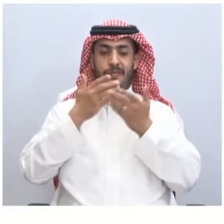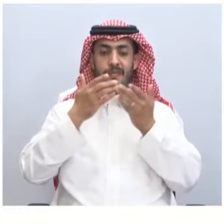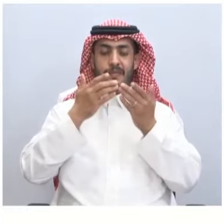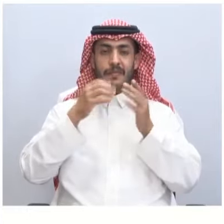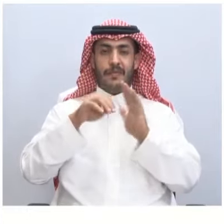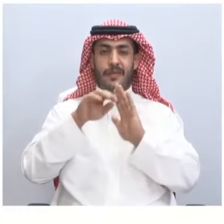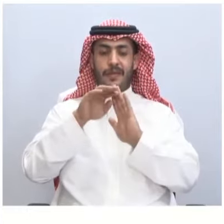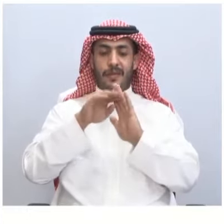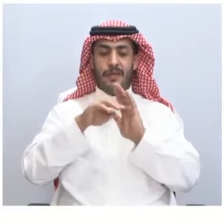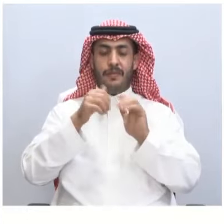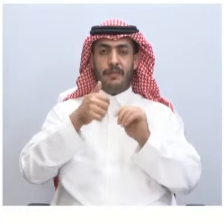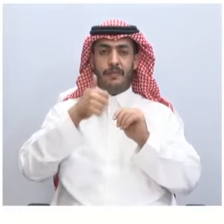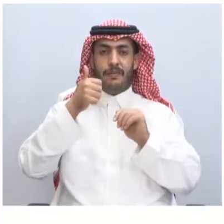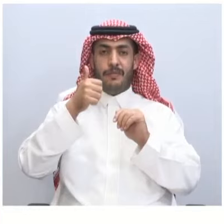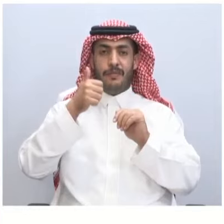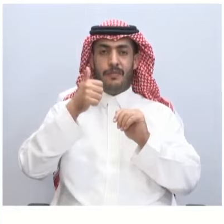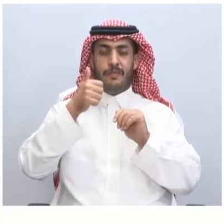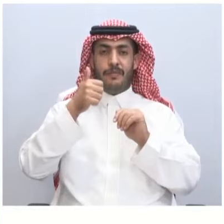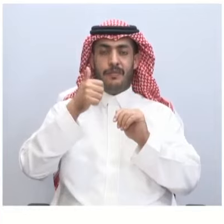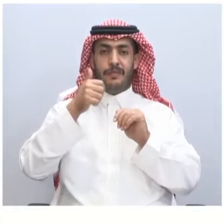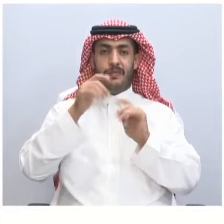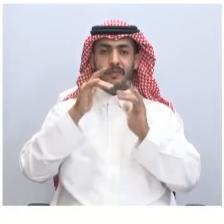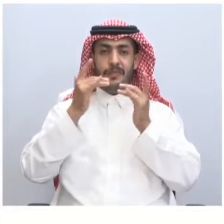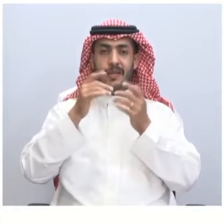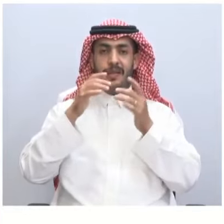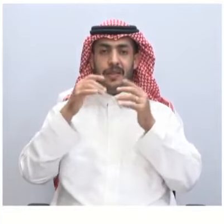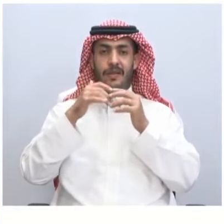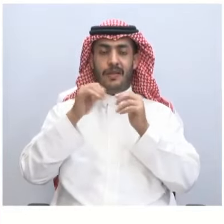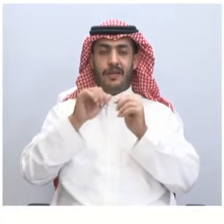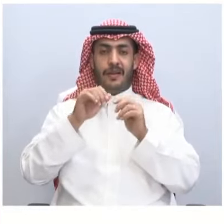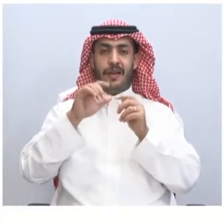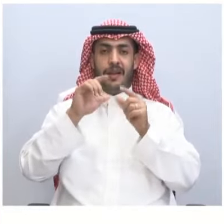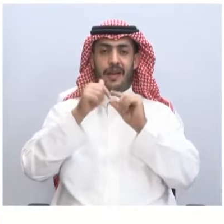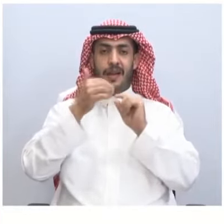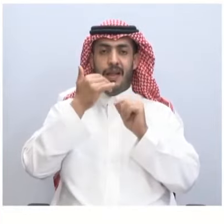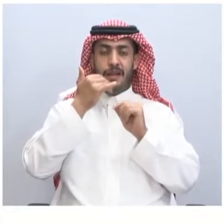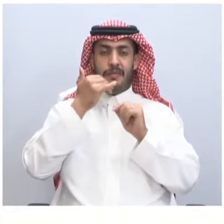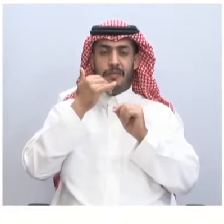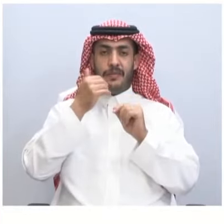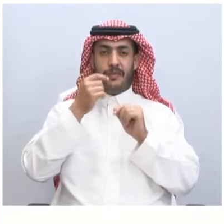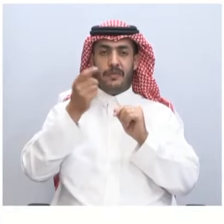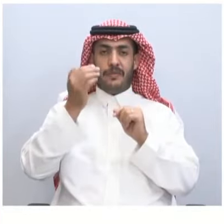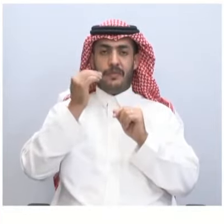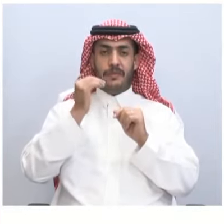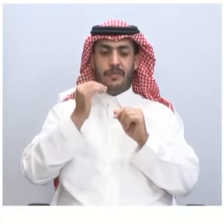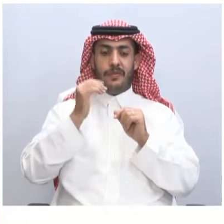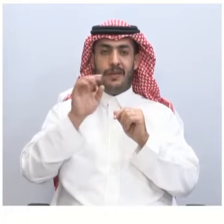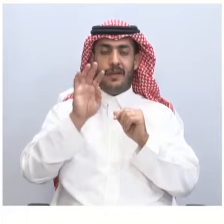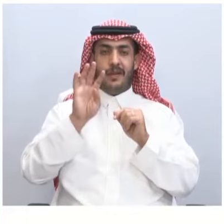عوامل قيام مجلس التعاون لدول الخليج العربيه